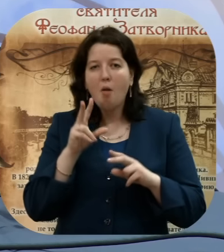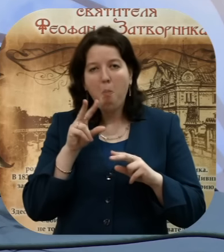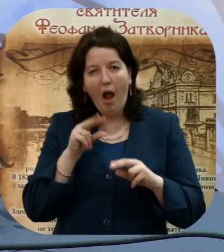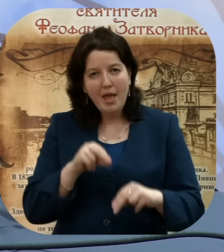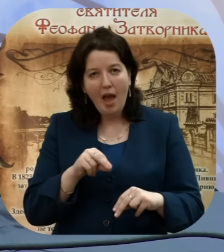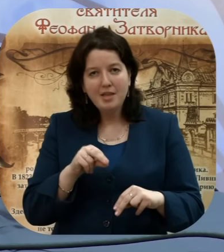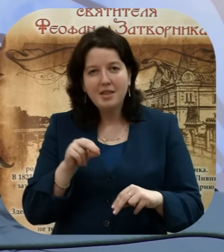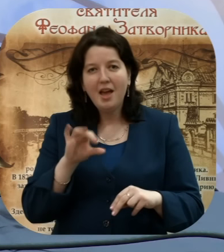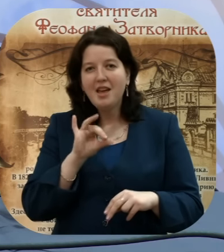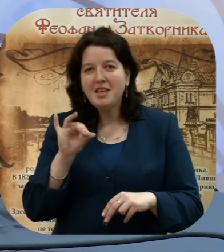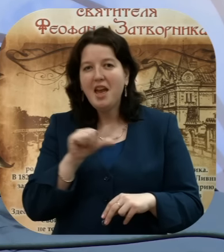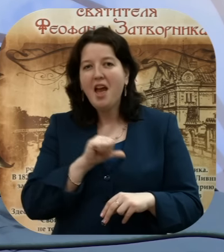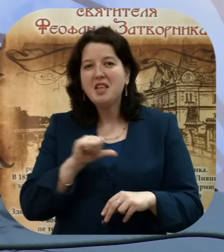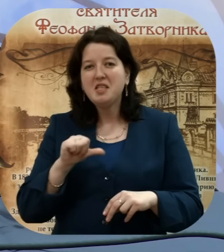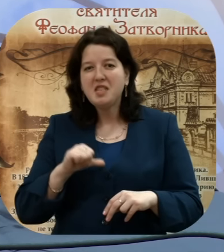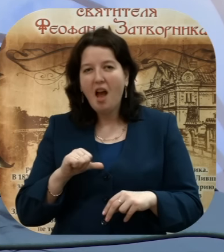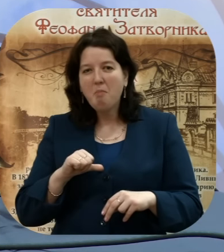Самоедство.